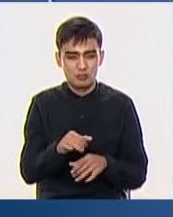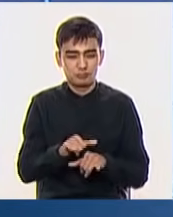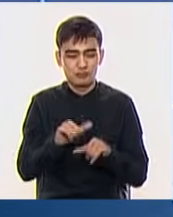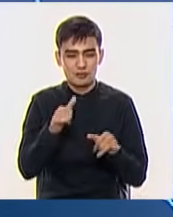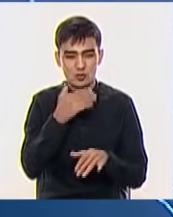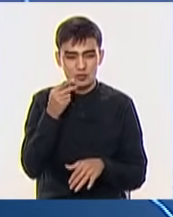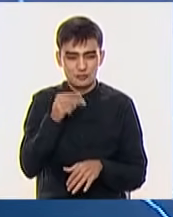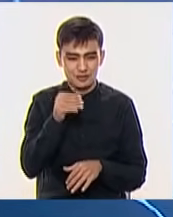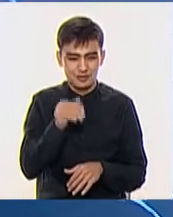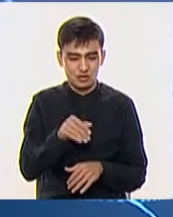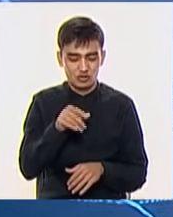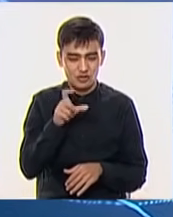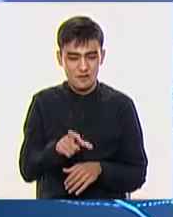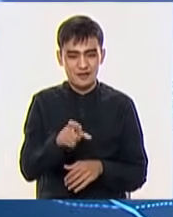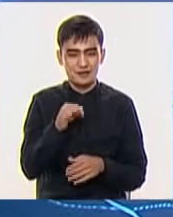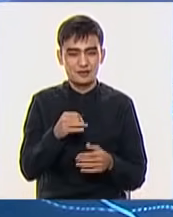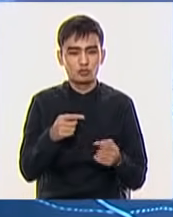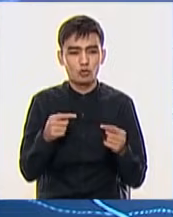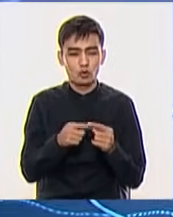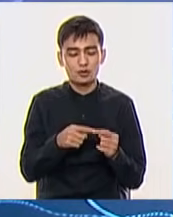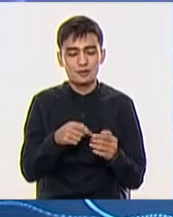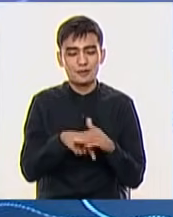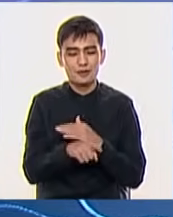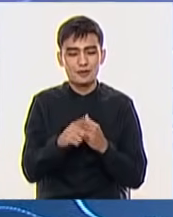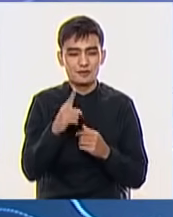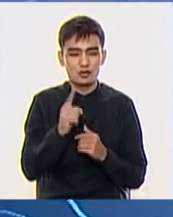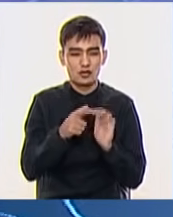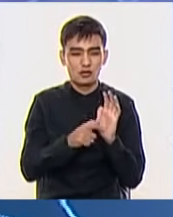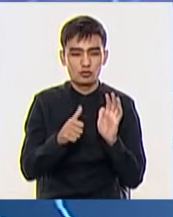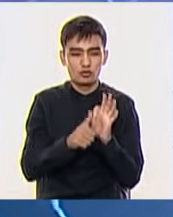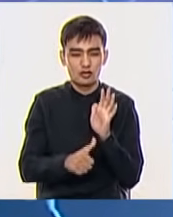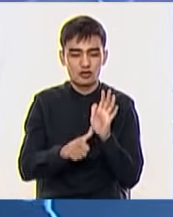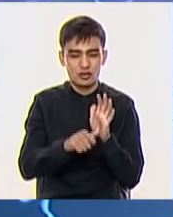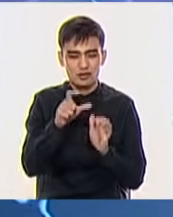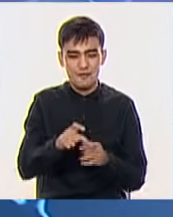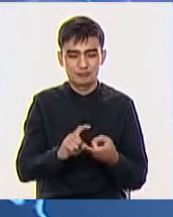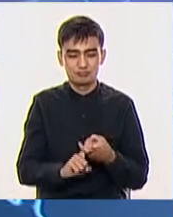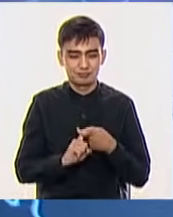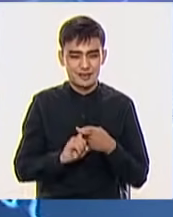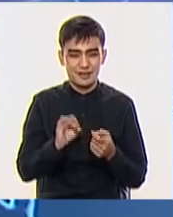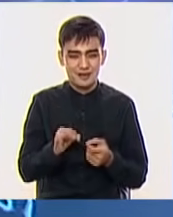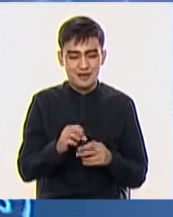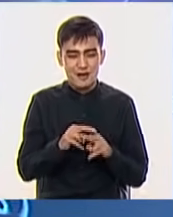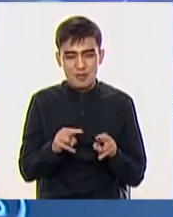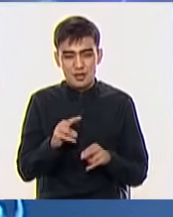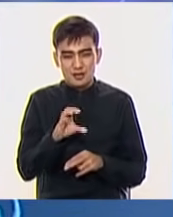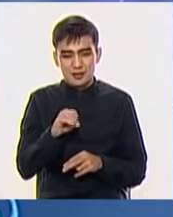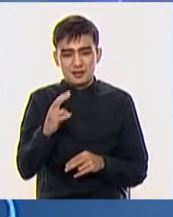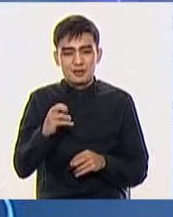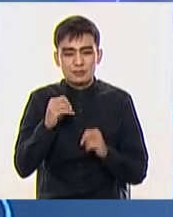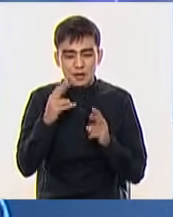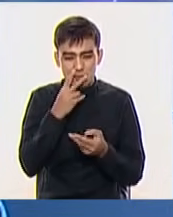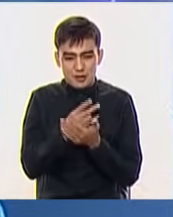превысило 2000 человек. А если быть точнее, это 1766 заразившихся. Так, санэпидситуация